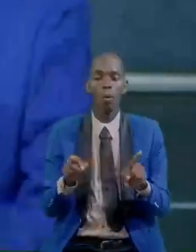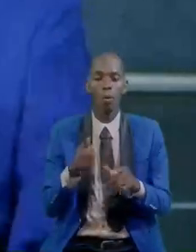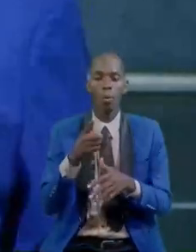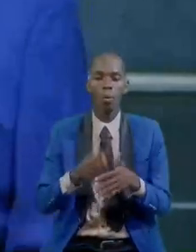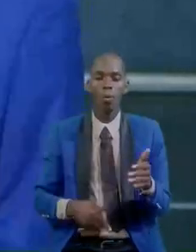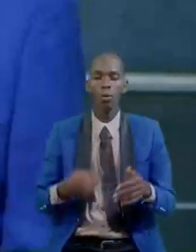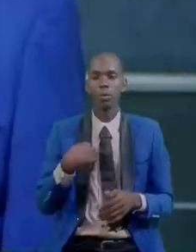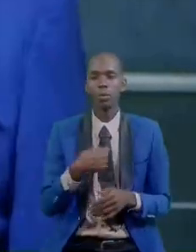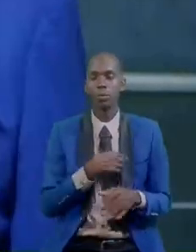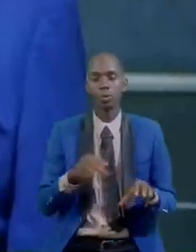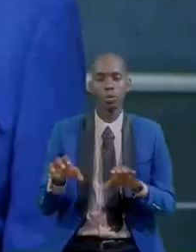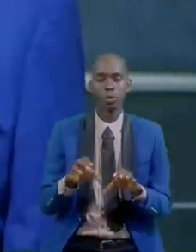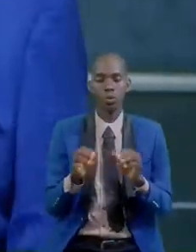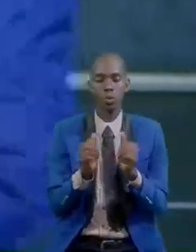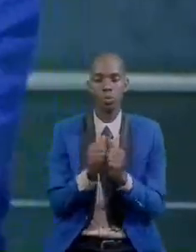nous faisons.